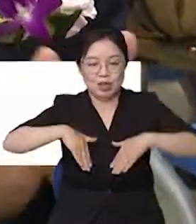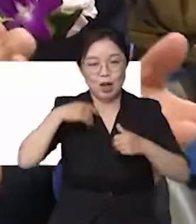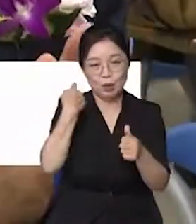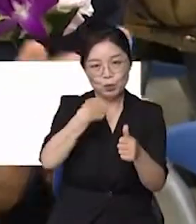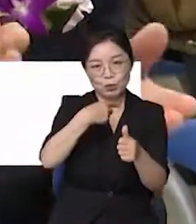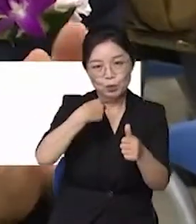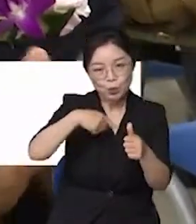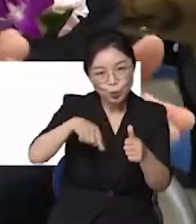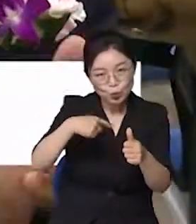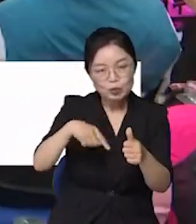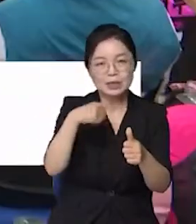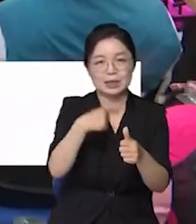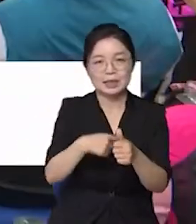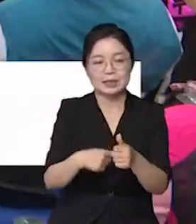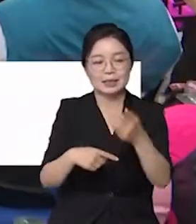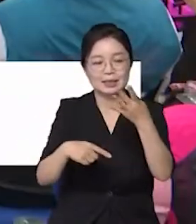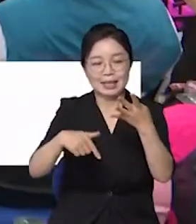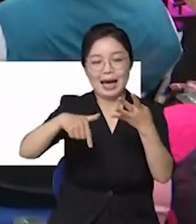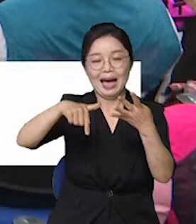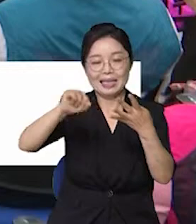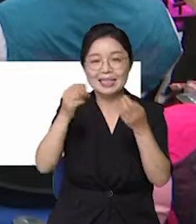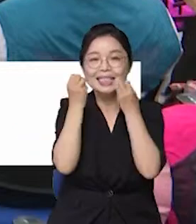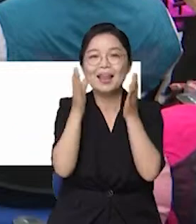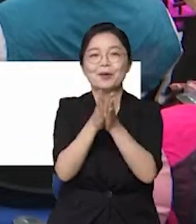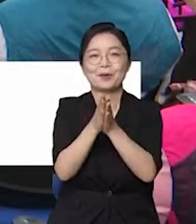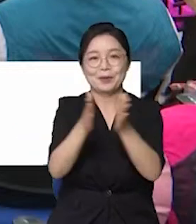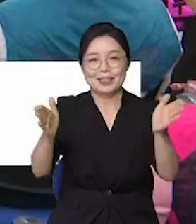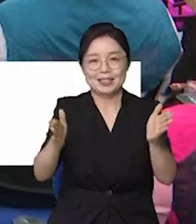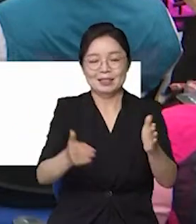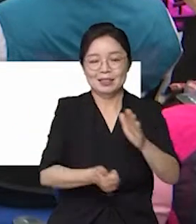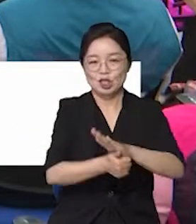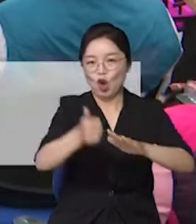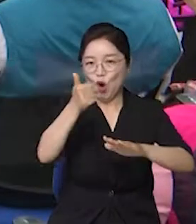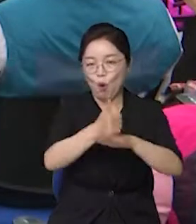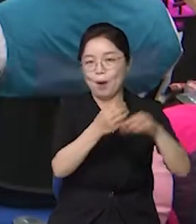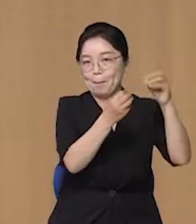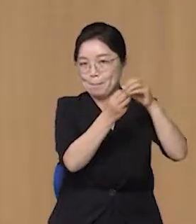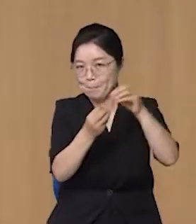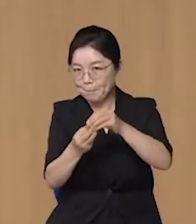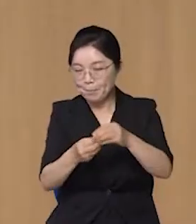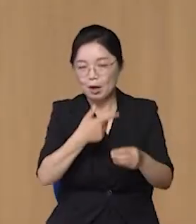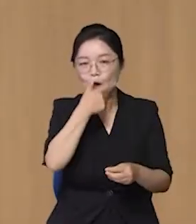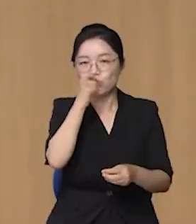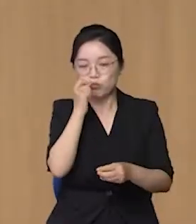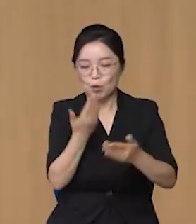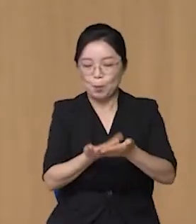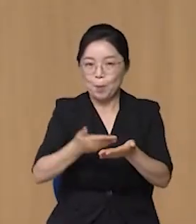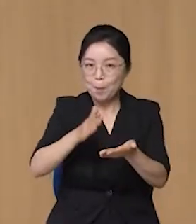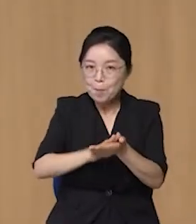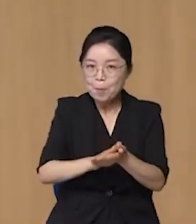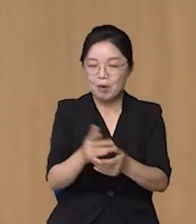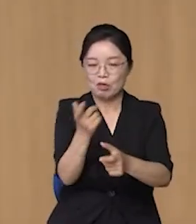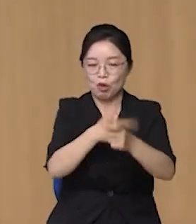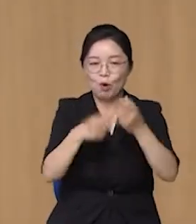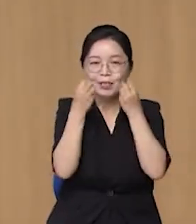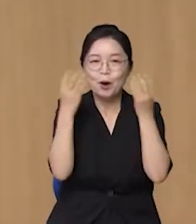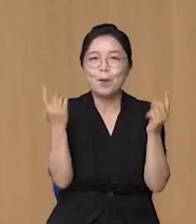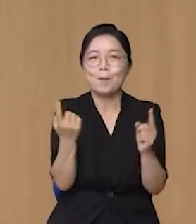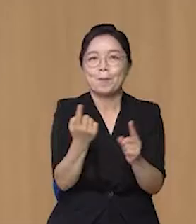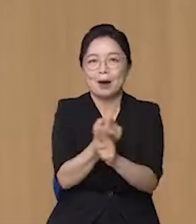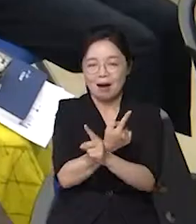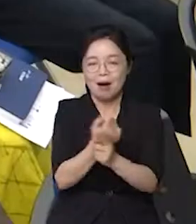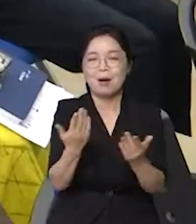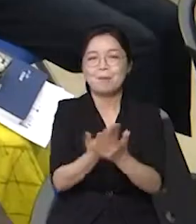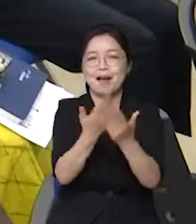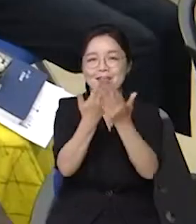민선 3기를 끝내고 4기를 시작한다면서 성과는 계승하고 부족한 점은 보완해 더욱 혁신하기 바란다며